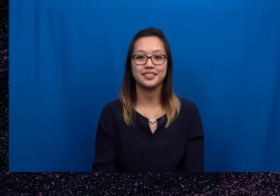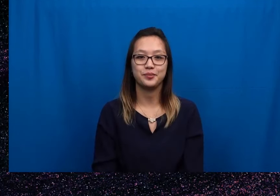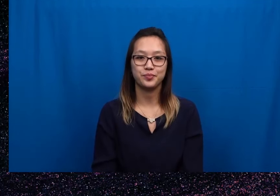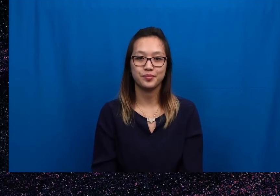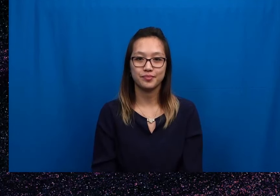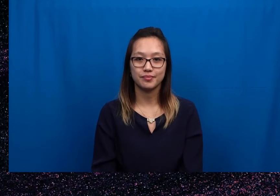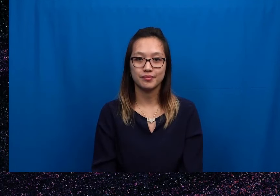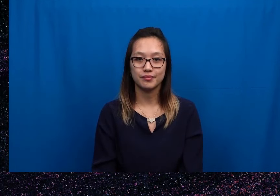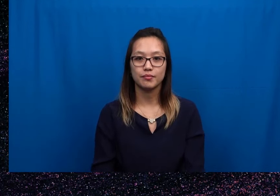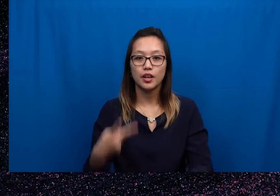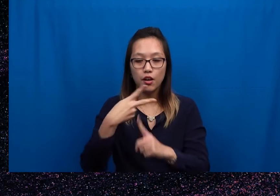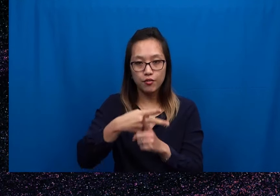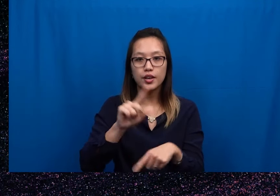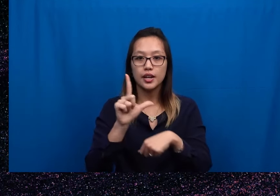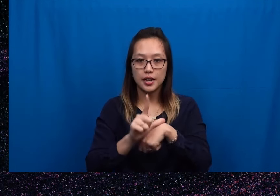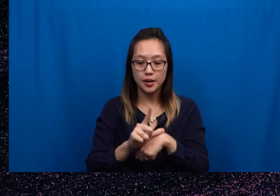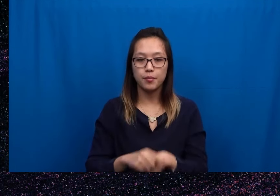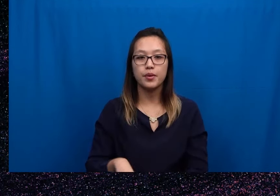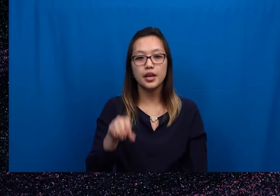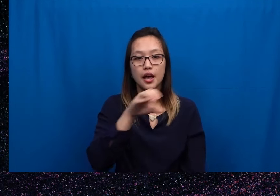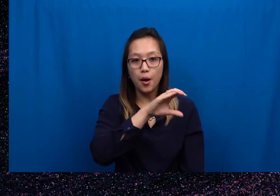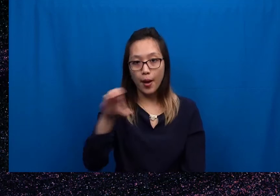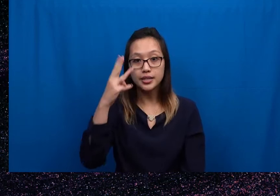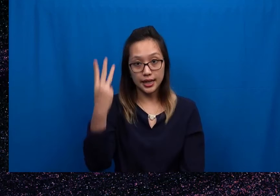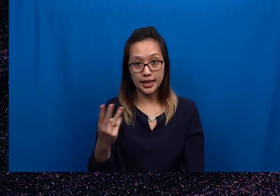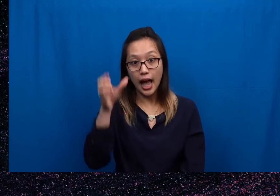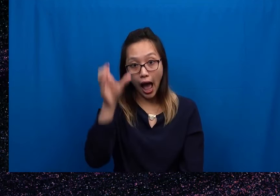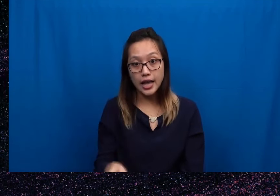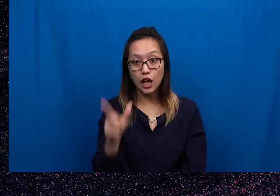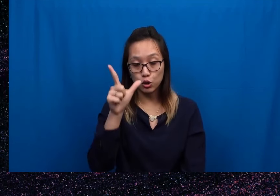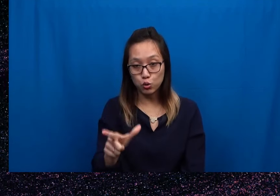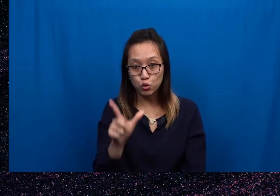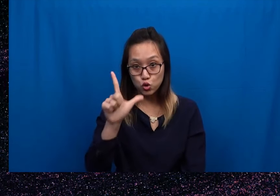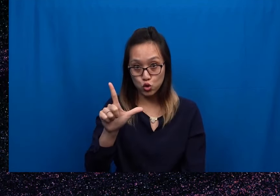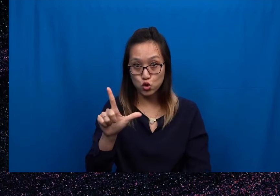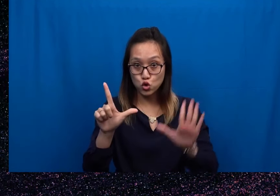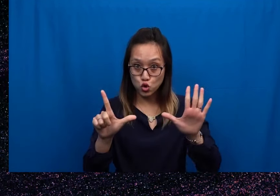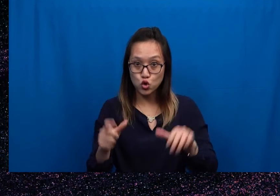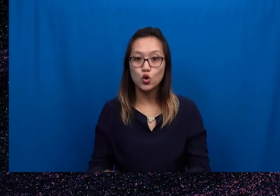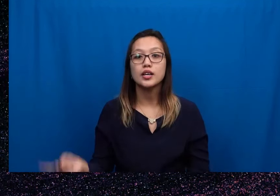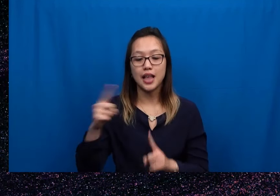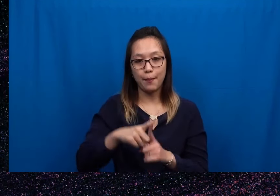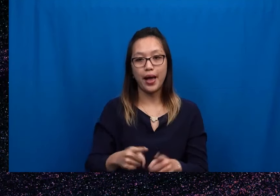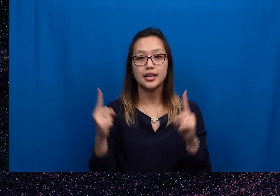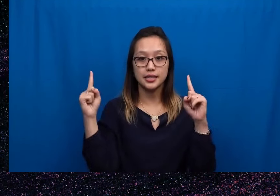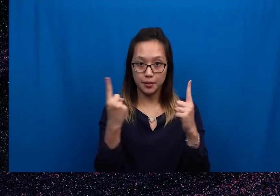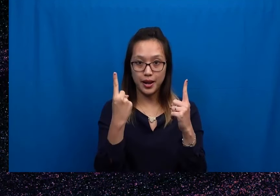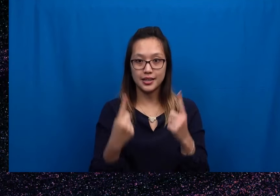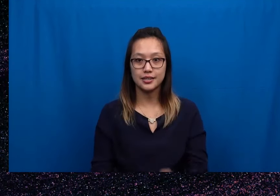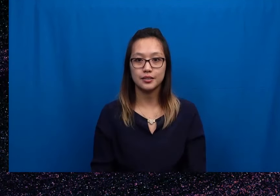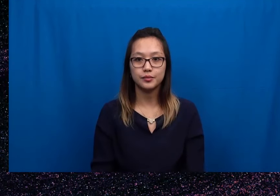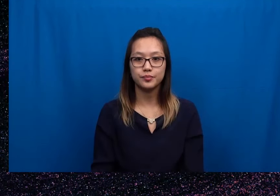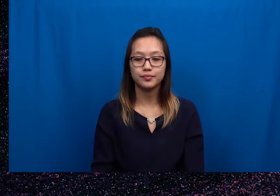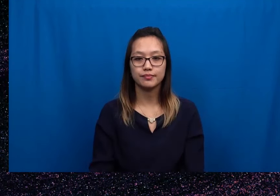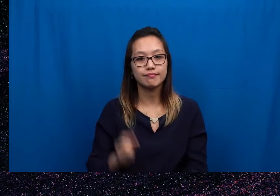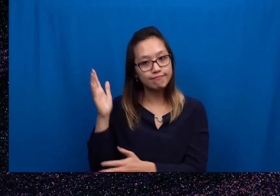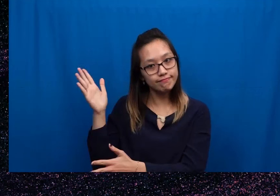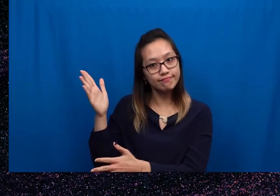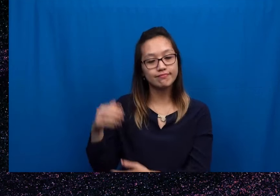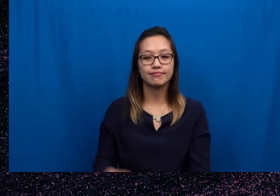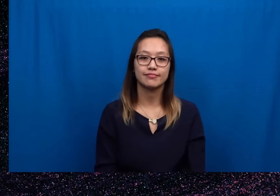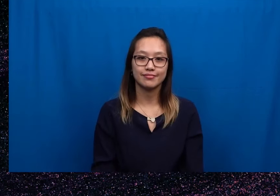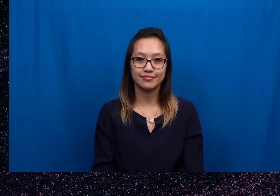pasal 3 ayat yang ke-7 sampai dengan ayat yang ke-11. Tetapi apa yang dahulu merupakan